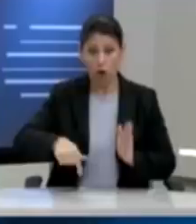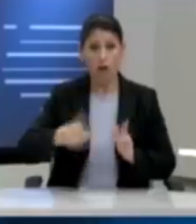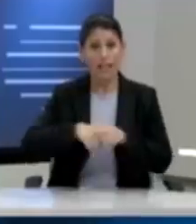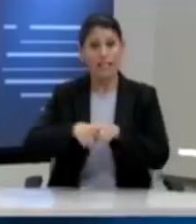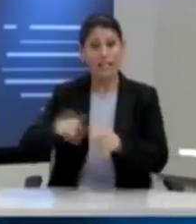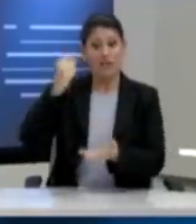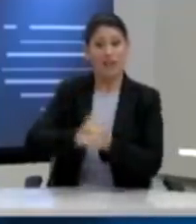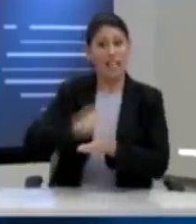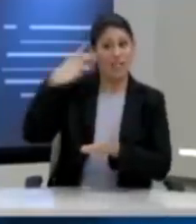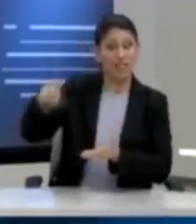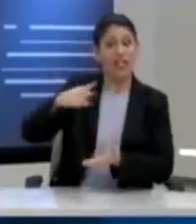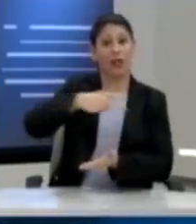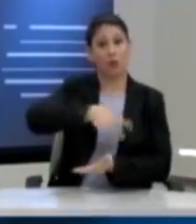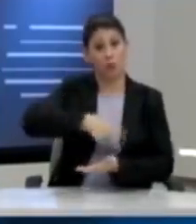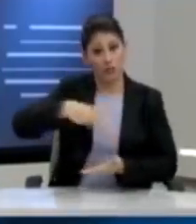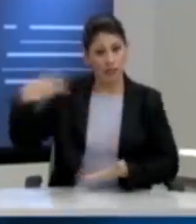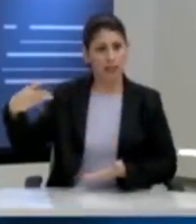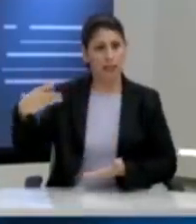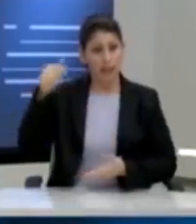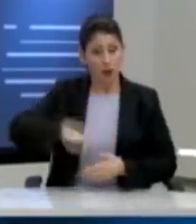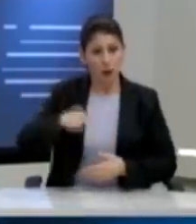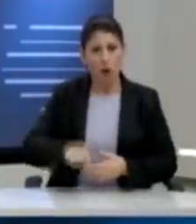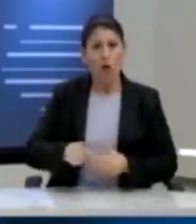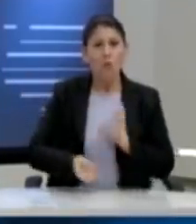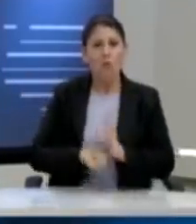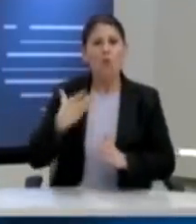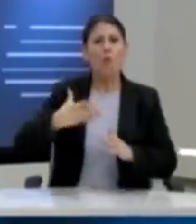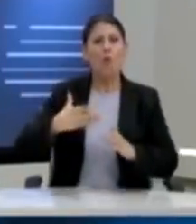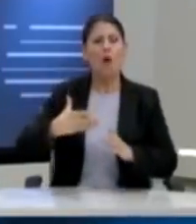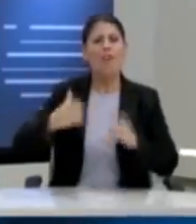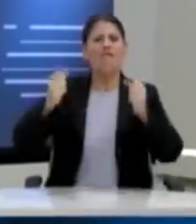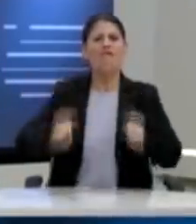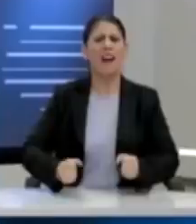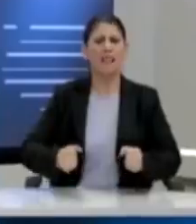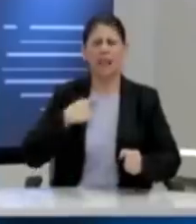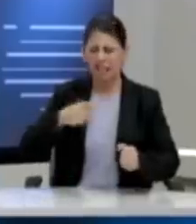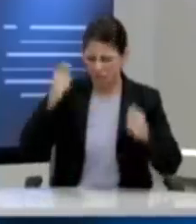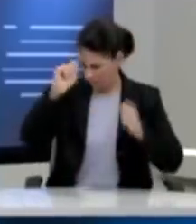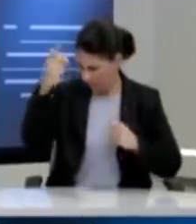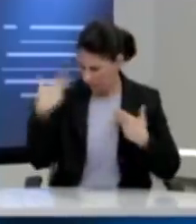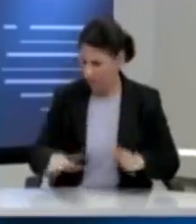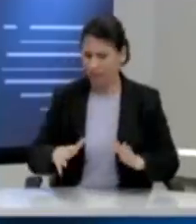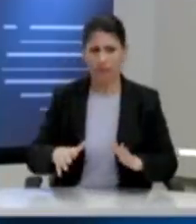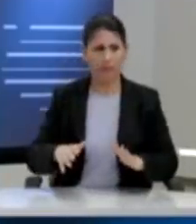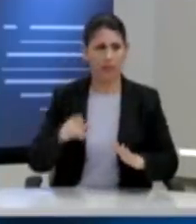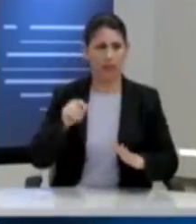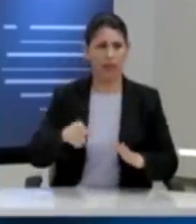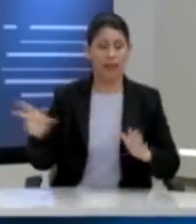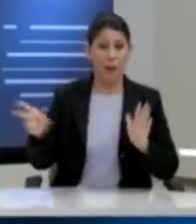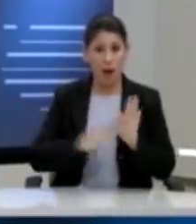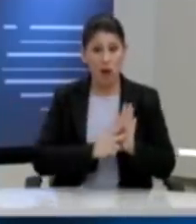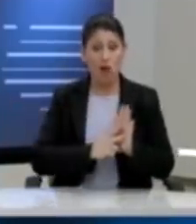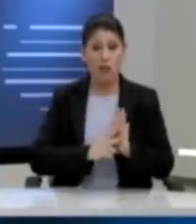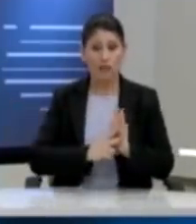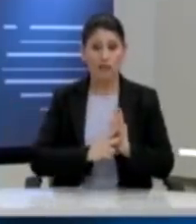και το τώρα είναι νέες βάσεις. Μέχρι την ξεφτύλα να μην δέχεστε την πρόταση του ΚΚΕ να απογορευτεί η εγκατάσταση πυρηνικών όπλων